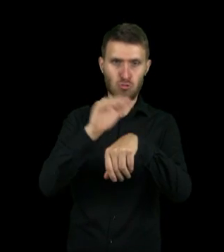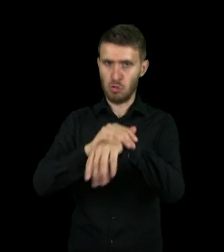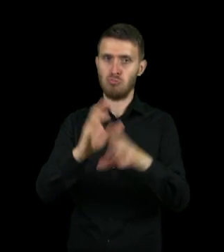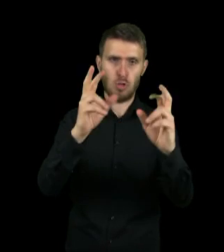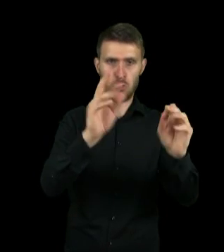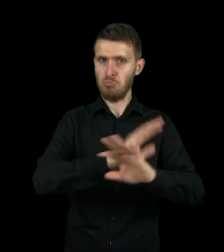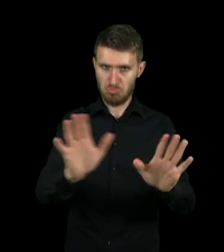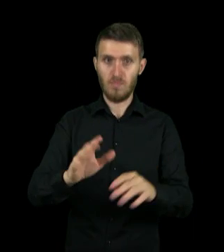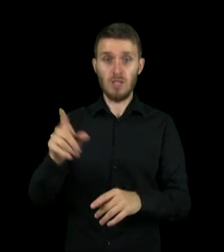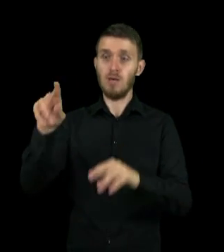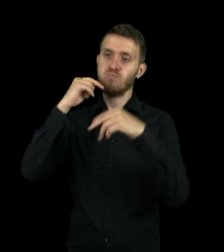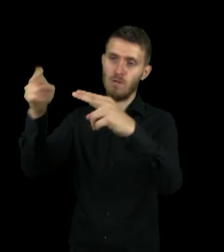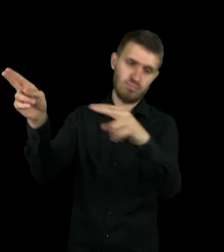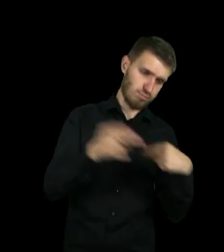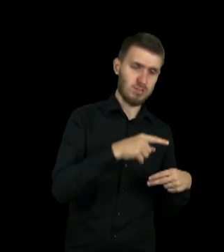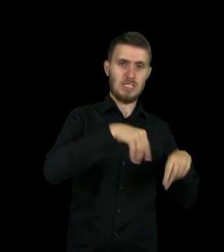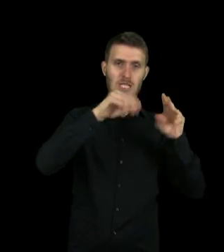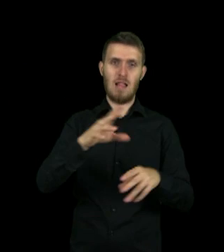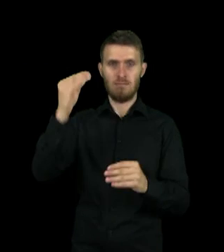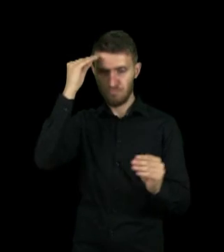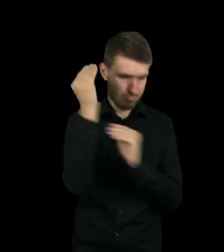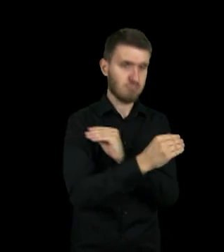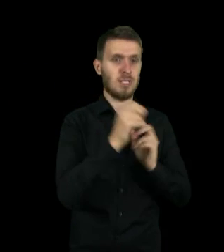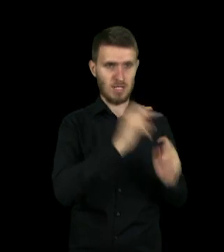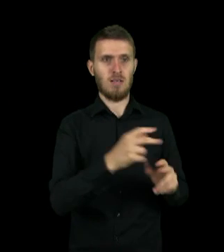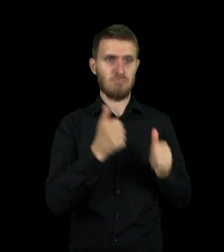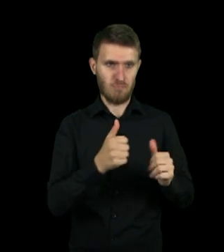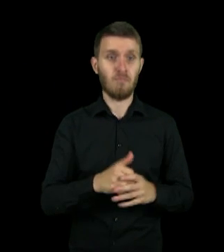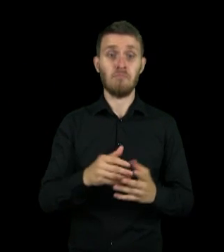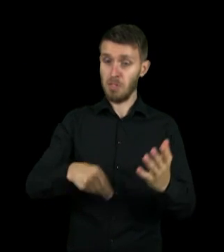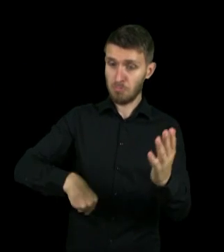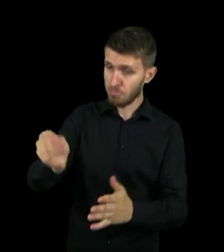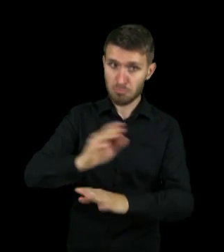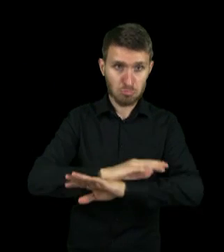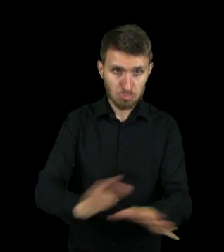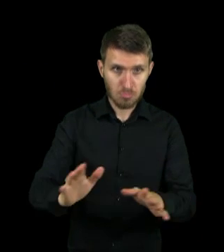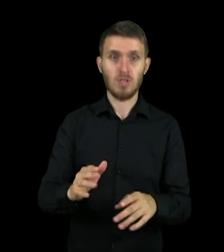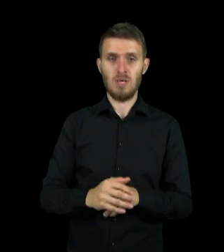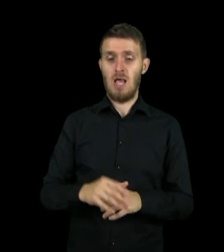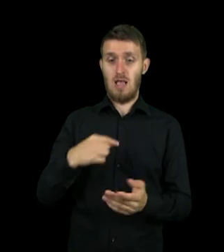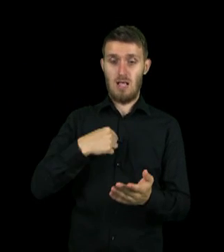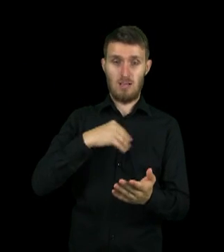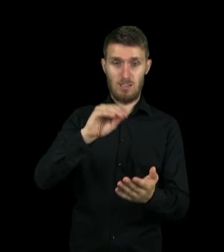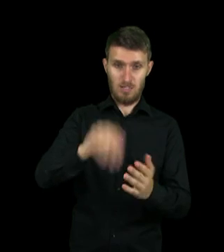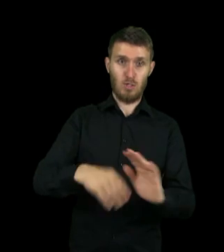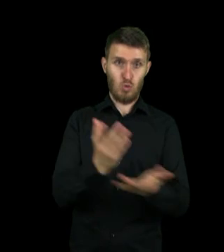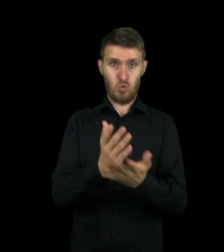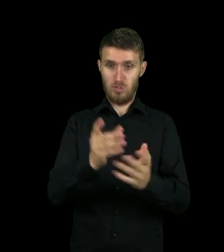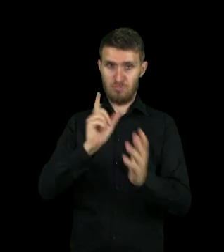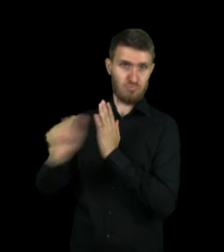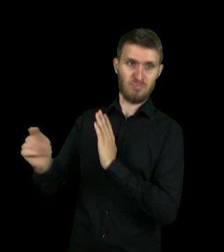ta wiadomość biegnie przez sieć do banku b i mamy autoryzację później następuje